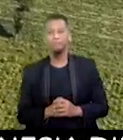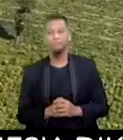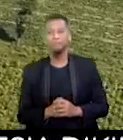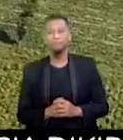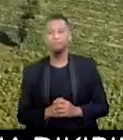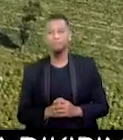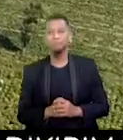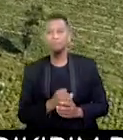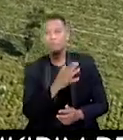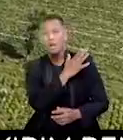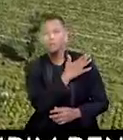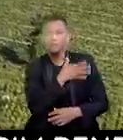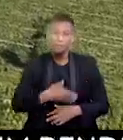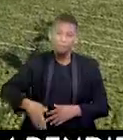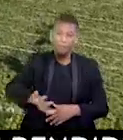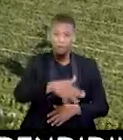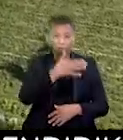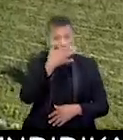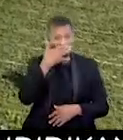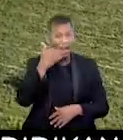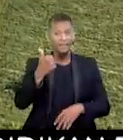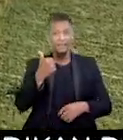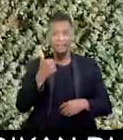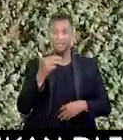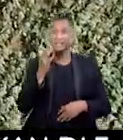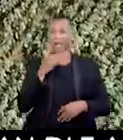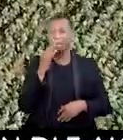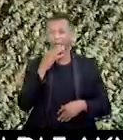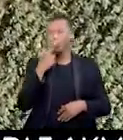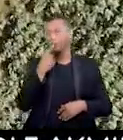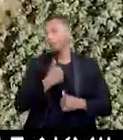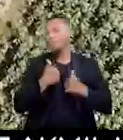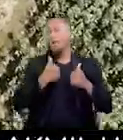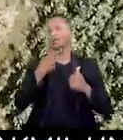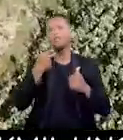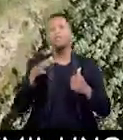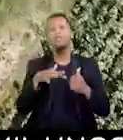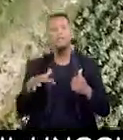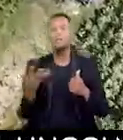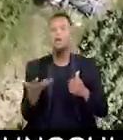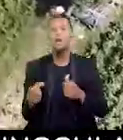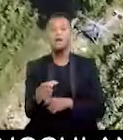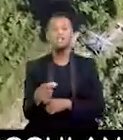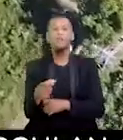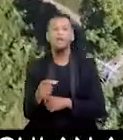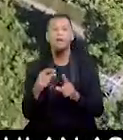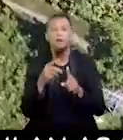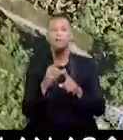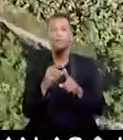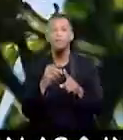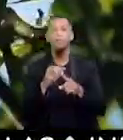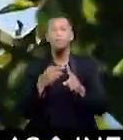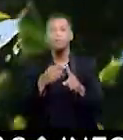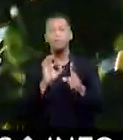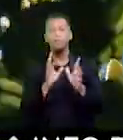Kabupaten Banyuwangi menjadi lumbung penghasil cabai terbaik di Indonesia, salah satunya di Kecamatan Wongsorejo. Di kecamatan paling